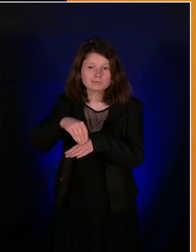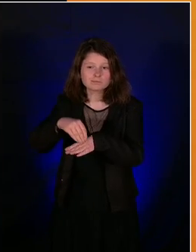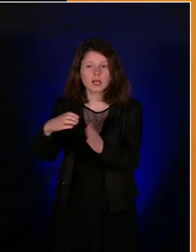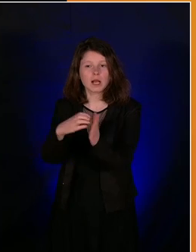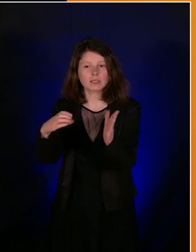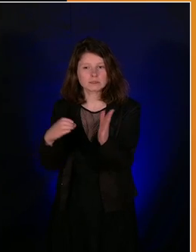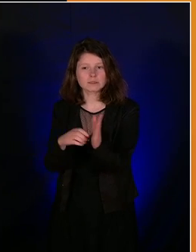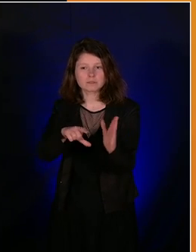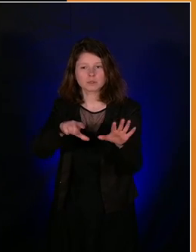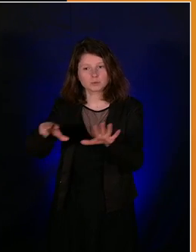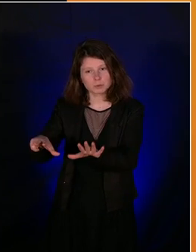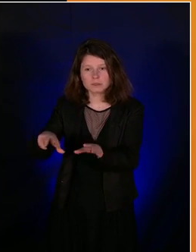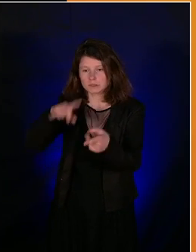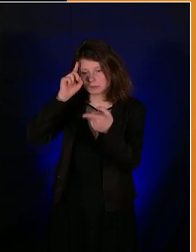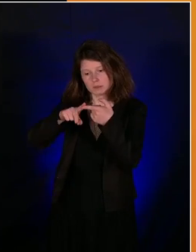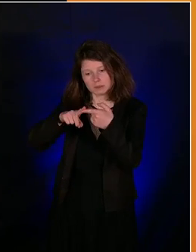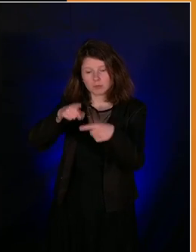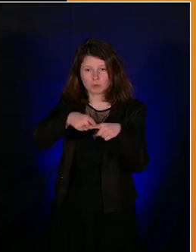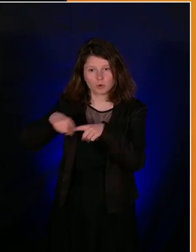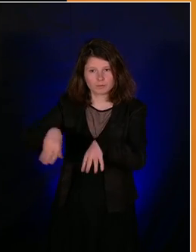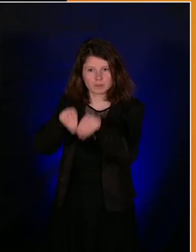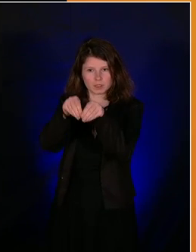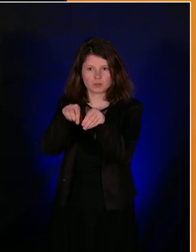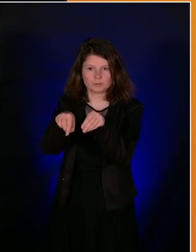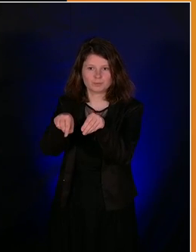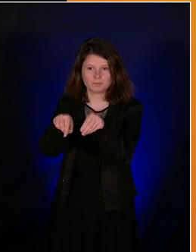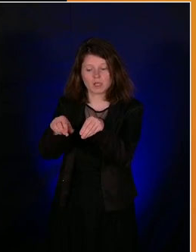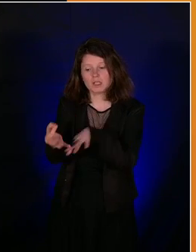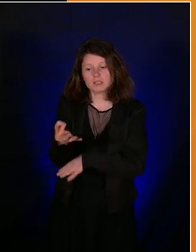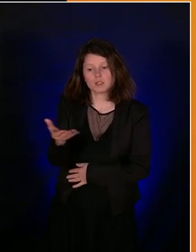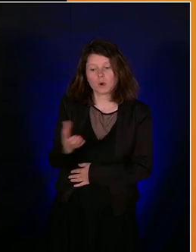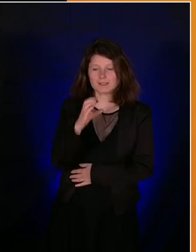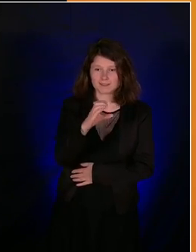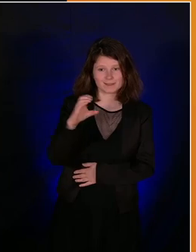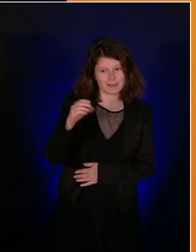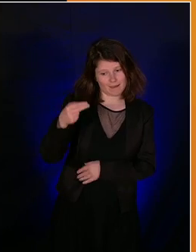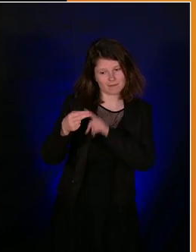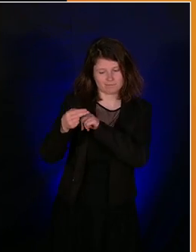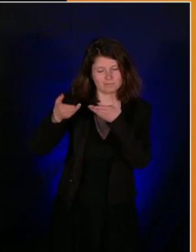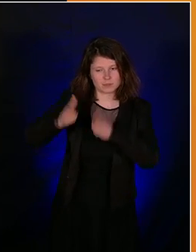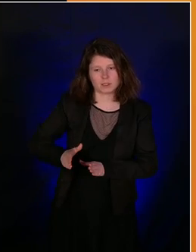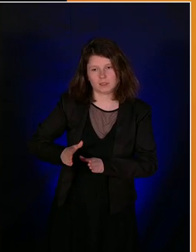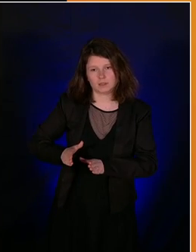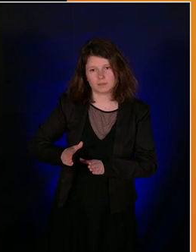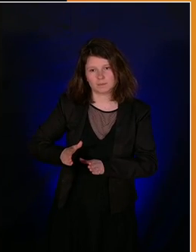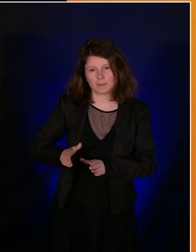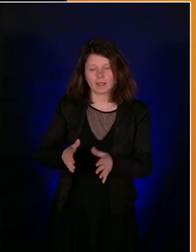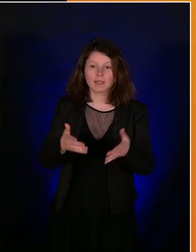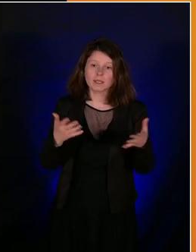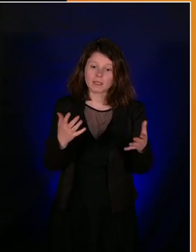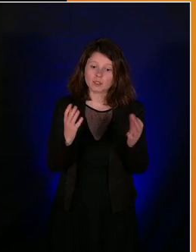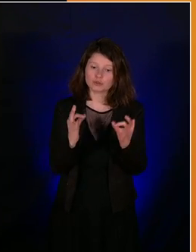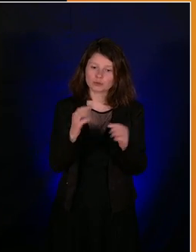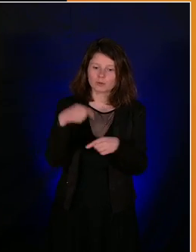doit travailler ces questions là et en l'occurrence seul un congrès à dimension internationale de la CGT comme le 54e le